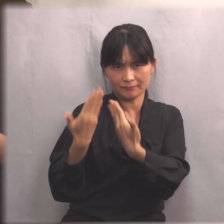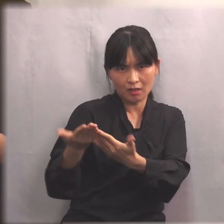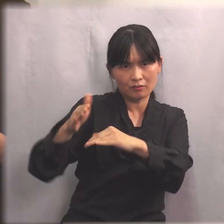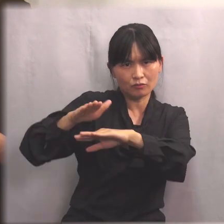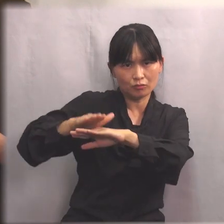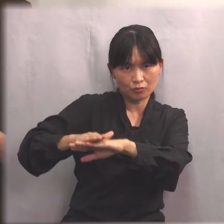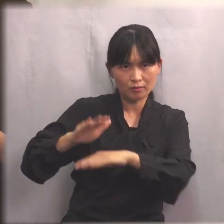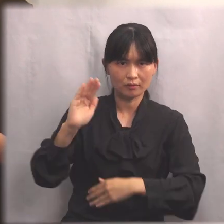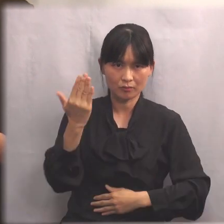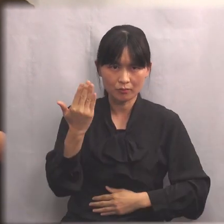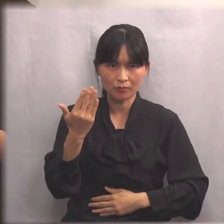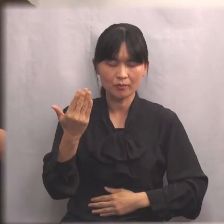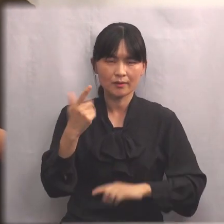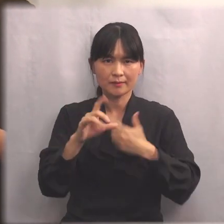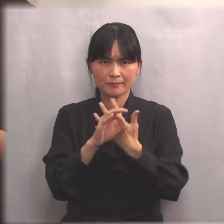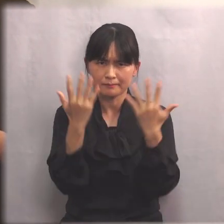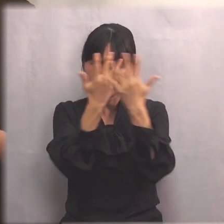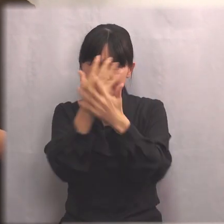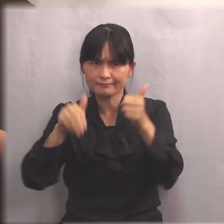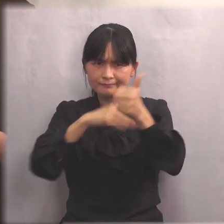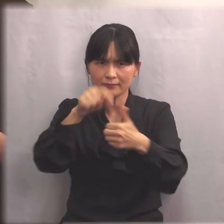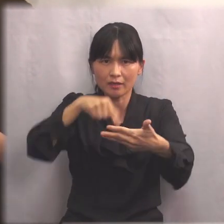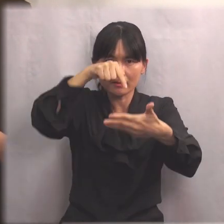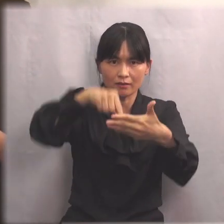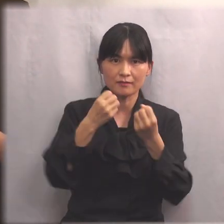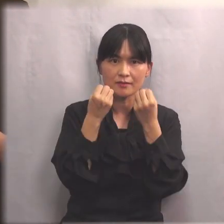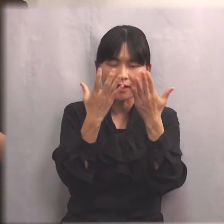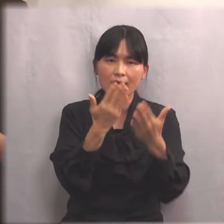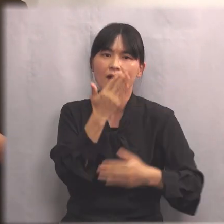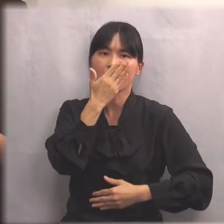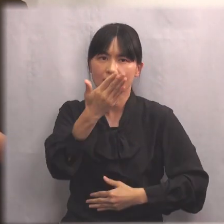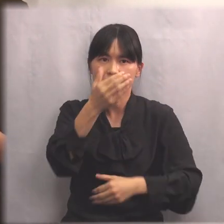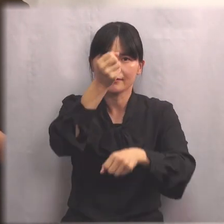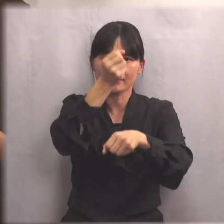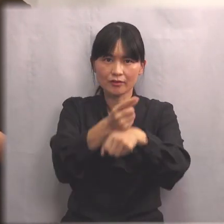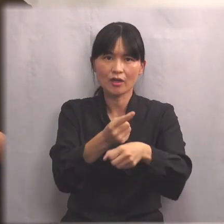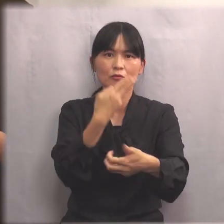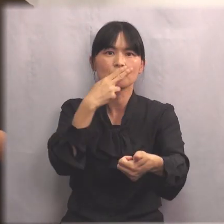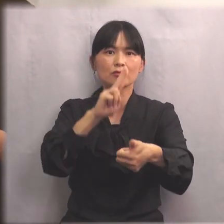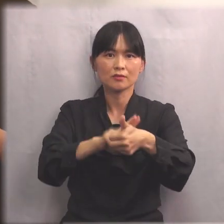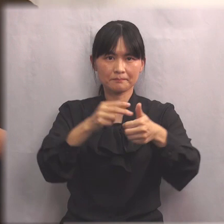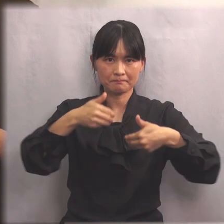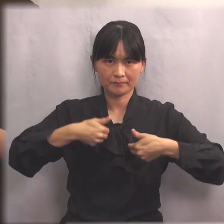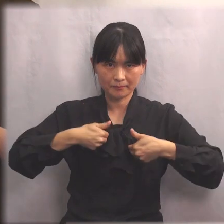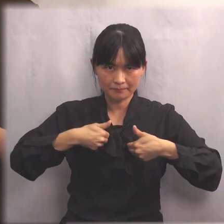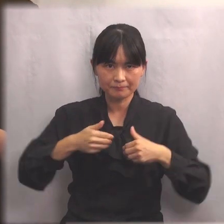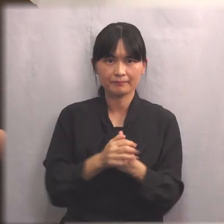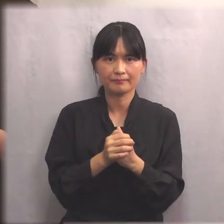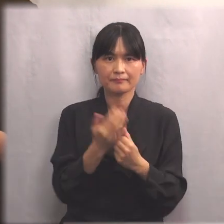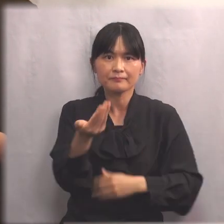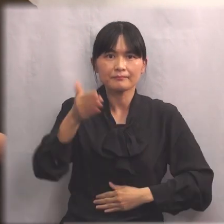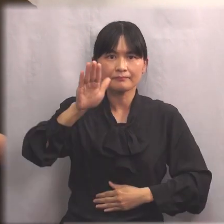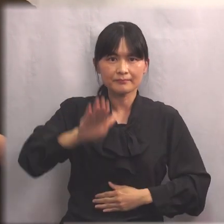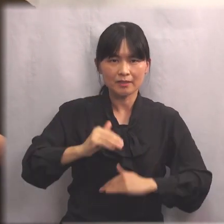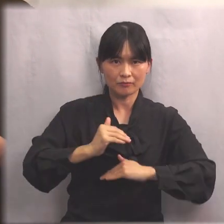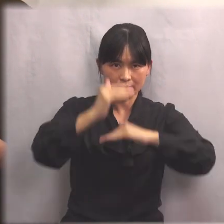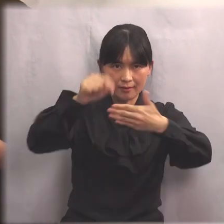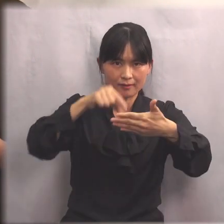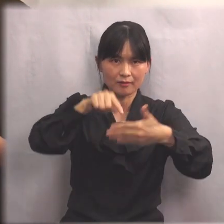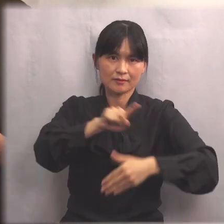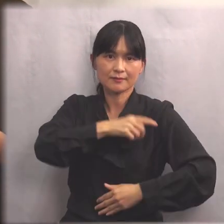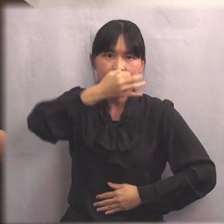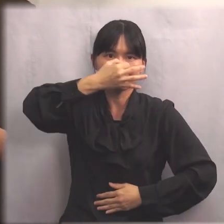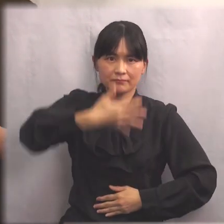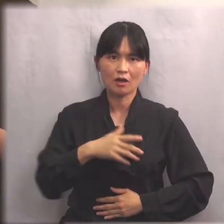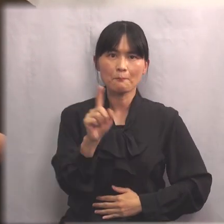하기도 하고 불확실한 상황 속에서 새로운 가능성에 도전을 해야 하기도 합니다. 하지만 이 과정에서 가장